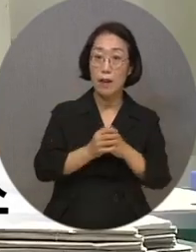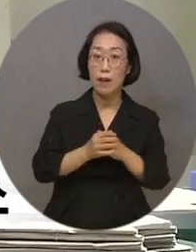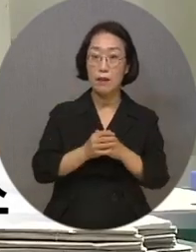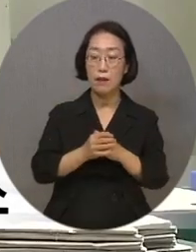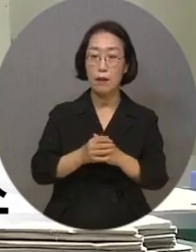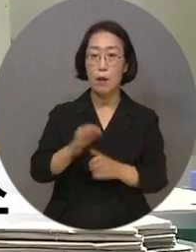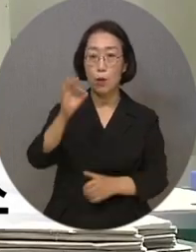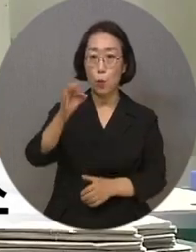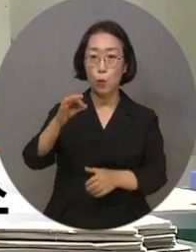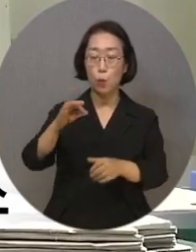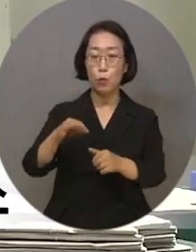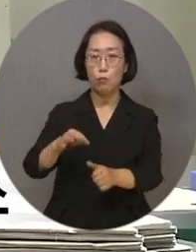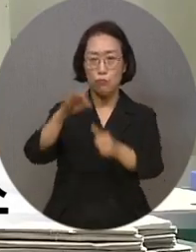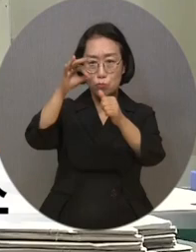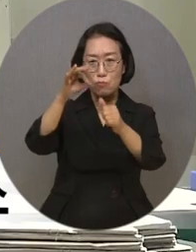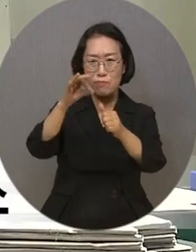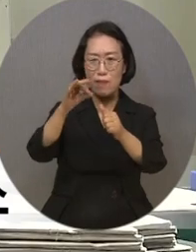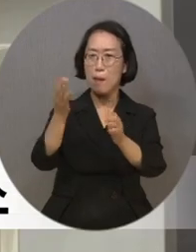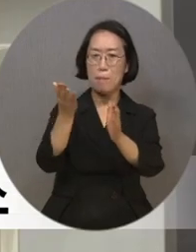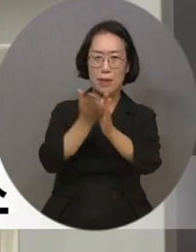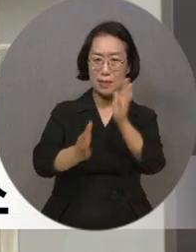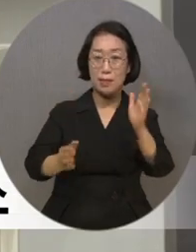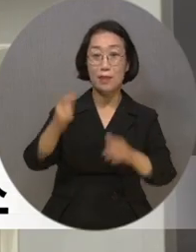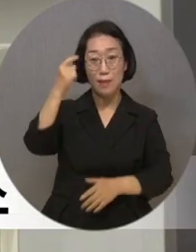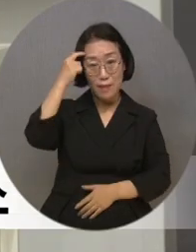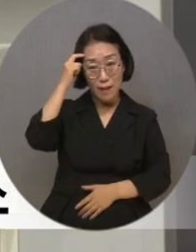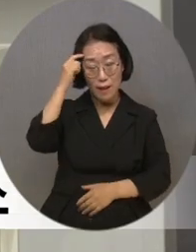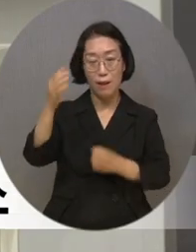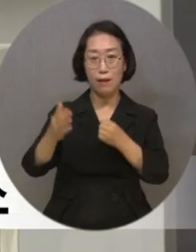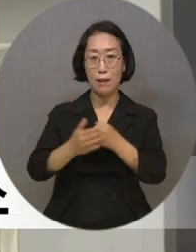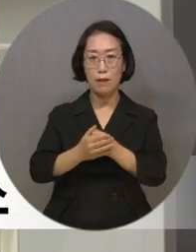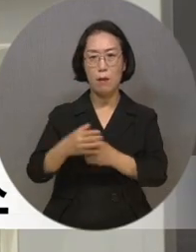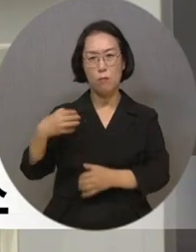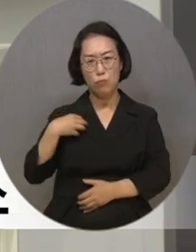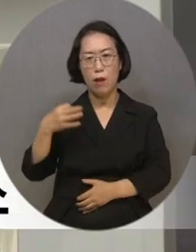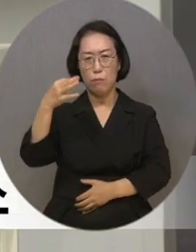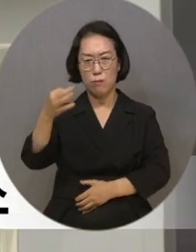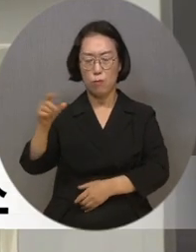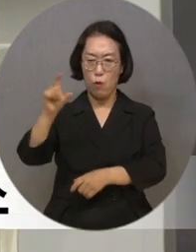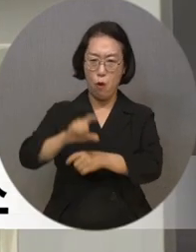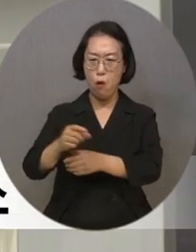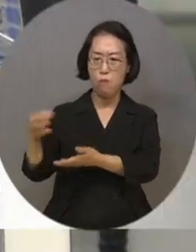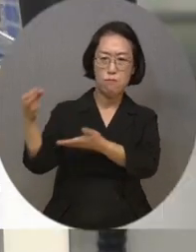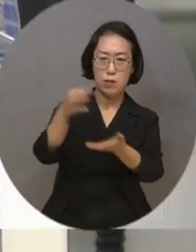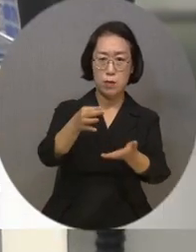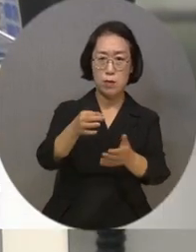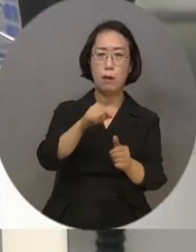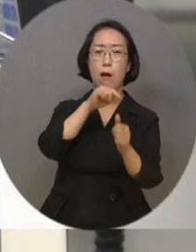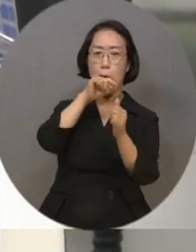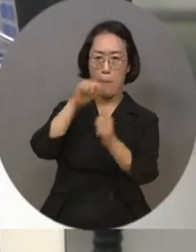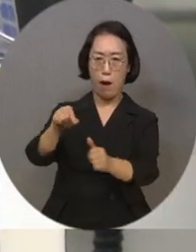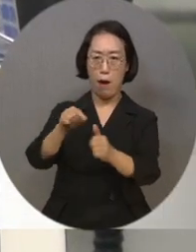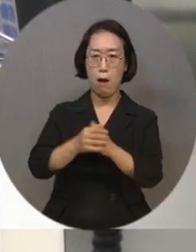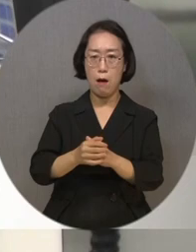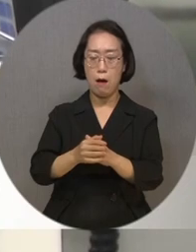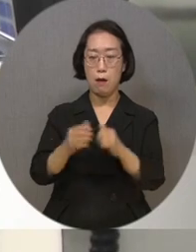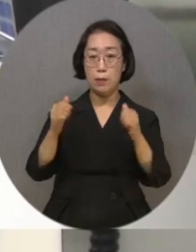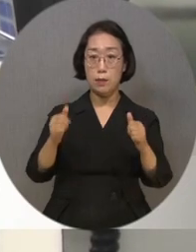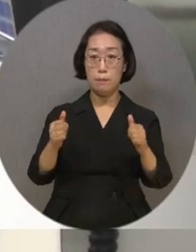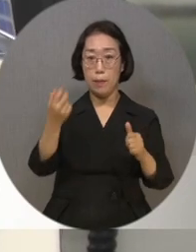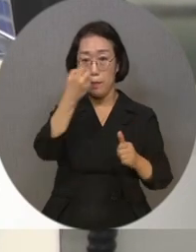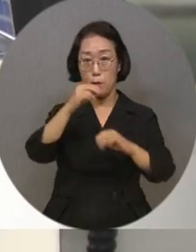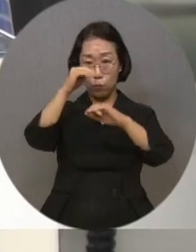의무 고용인원으로 인정할 수 없다며 A회사에 부담금과 가산금을 부과했습니다. 중앙행심위는